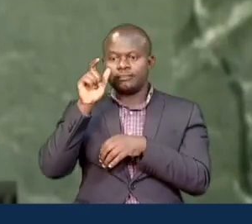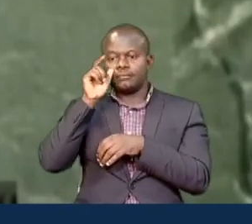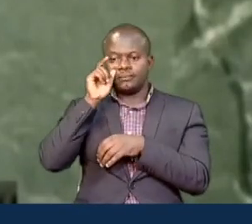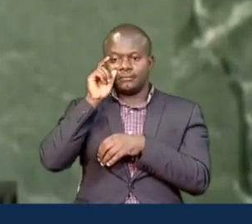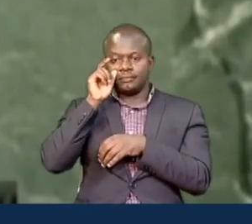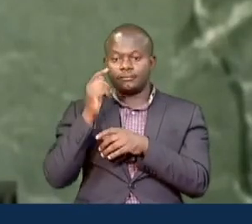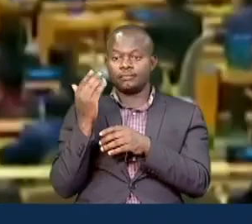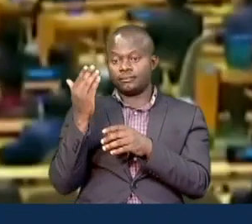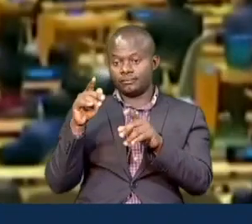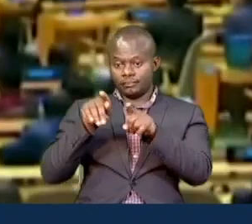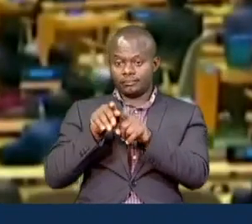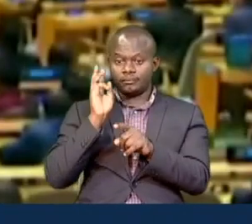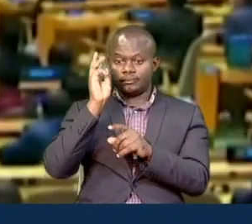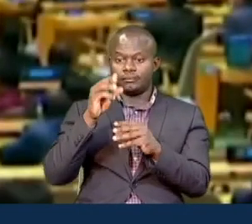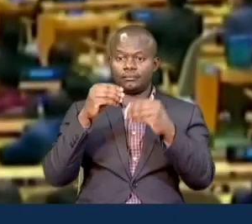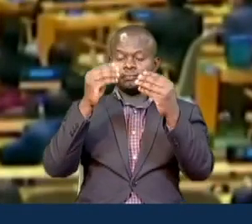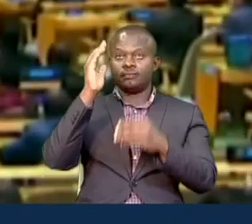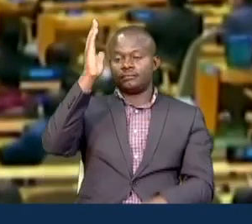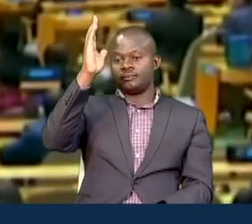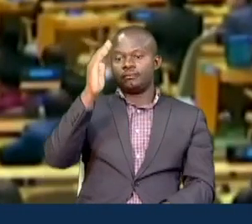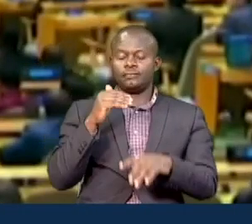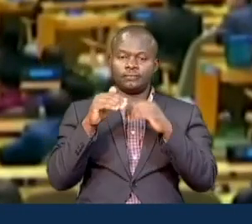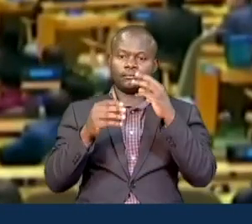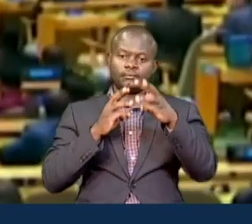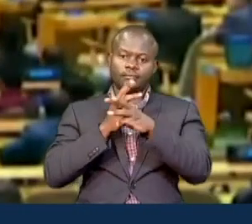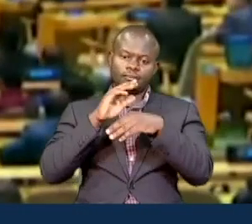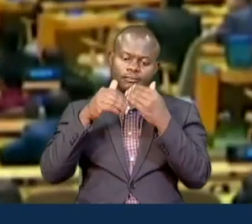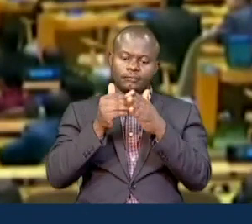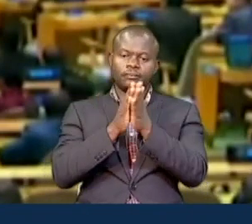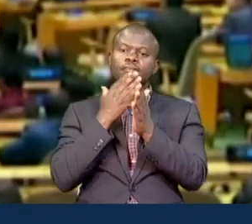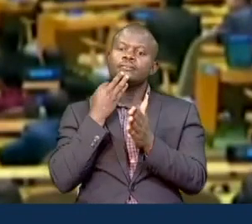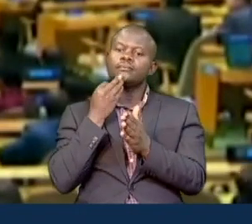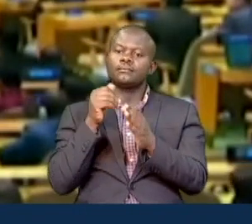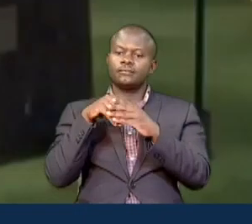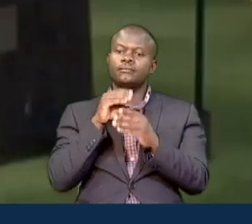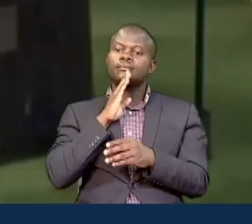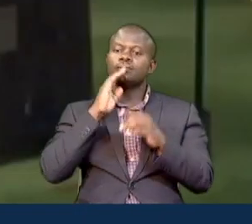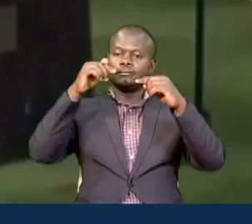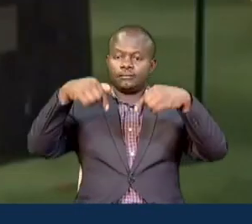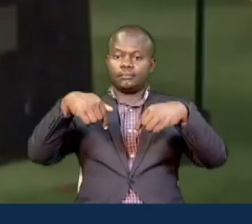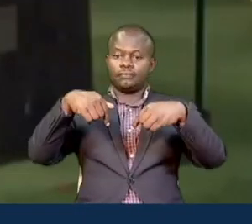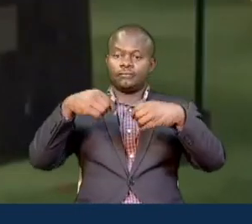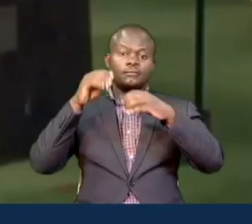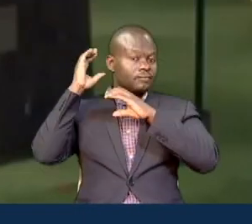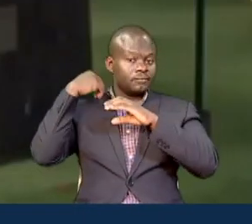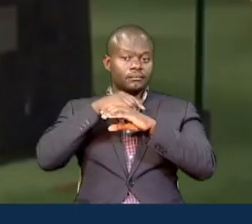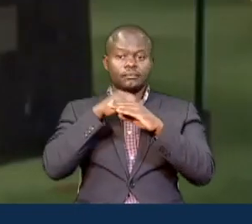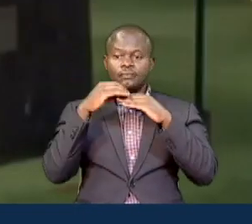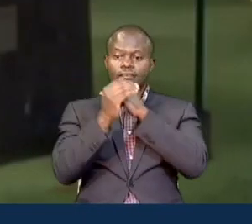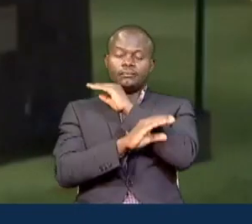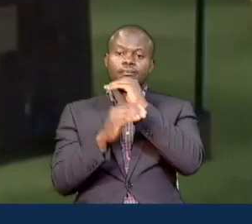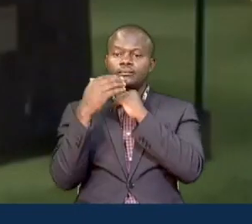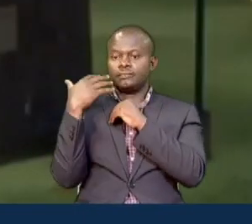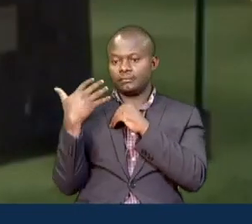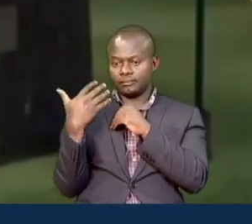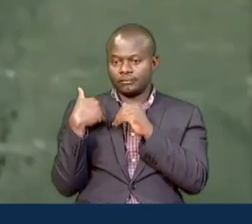Kagame azageza ijambo ku bitabiriye inama ndetse n'abatuye isi muri rusange ku wa gatatu w'iki cyumweru. Mu bakuru b'ibihugu bitanu bifite icyicaro gihoraho mu